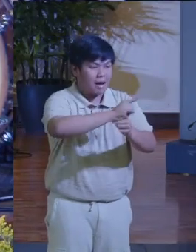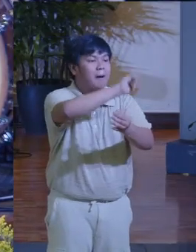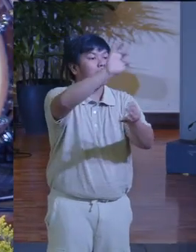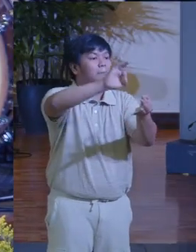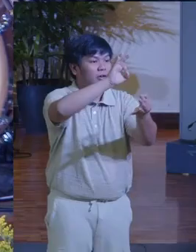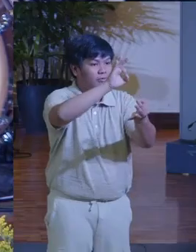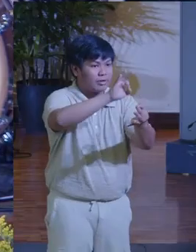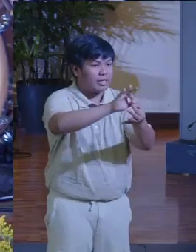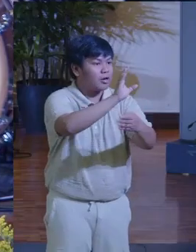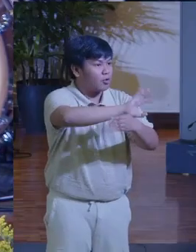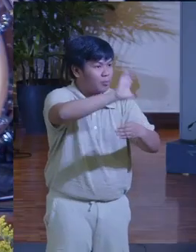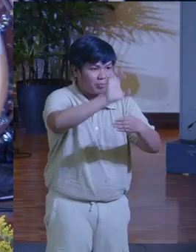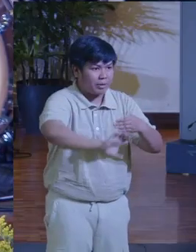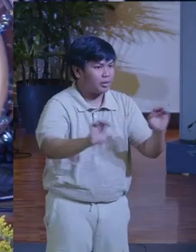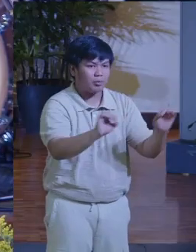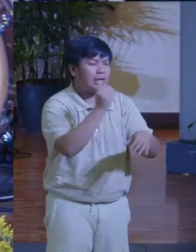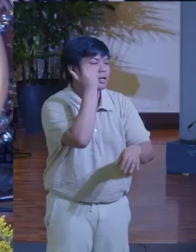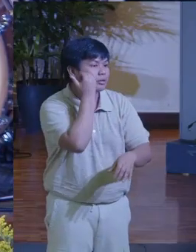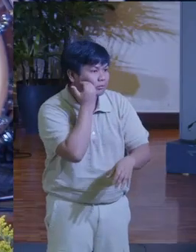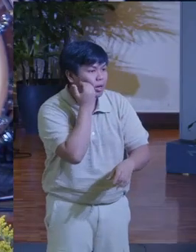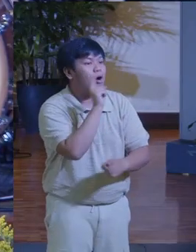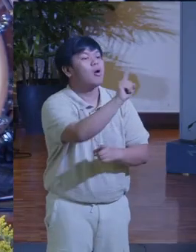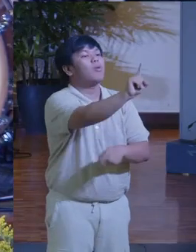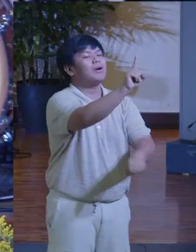perfect, at walang kulang.